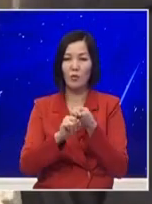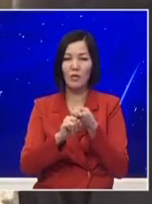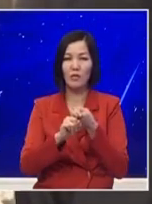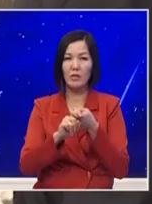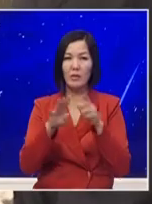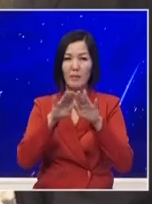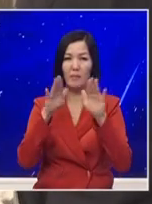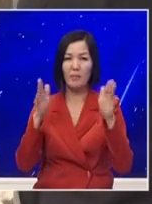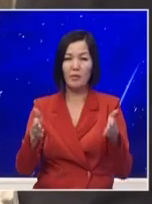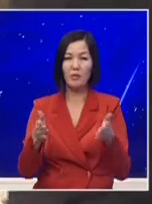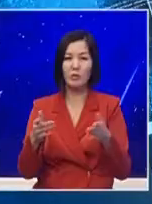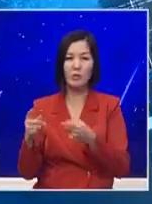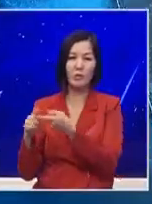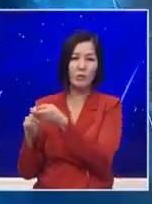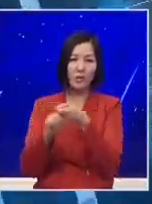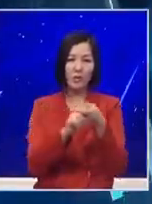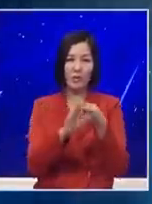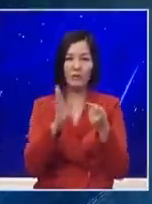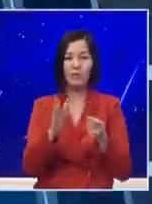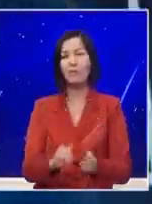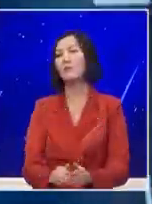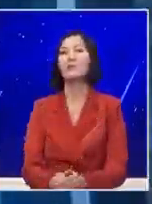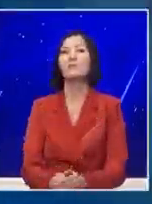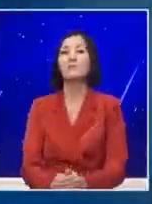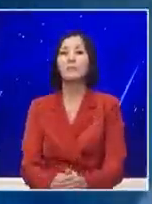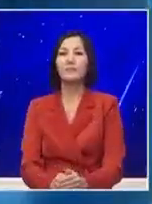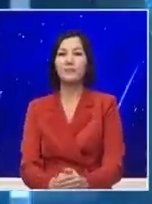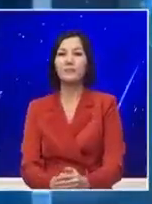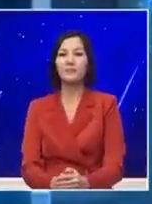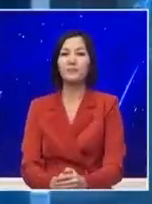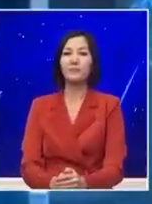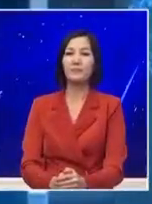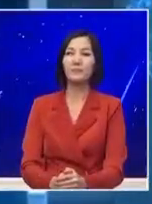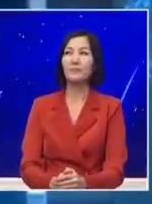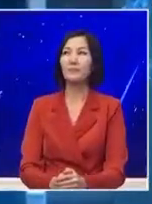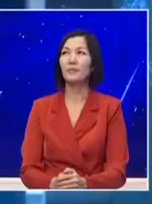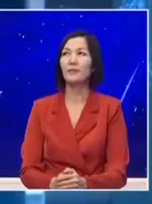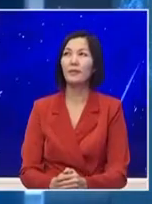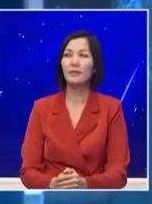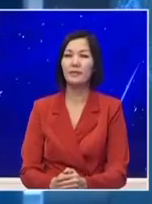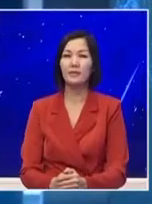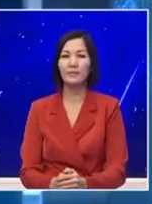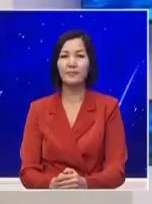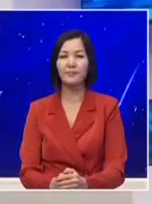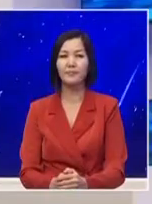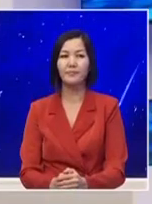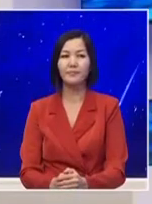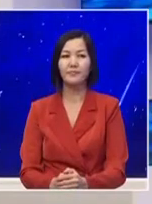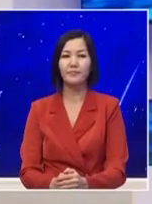жерге жалғасақ па деп отырмыз. Алмат Хамид, Абылай Құттықбай, Жетісу телеарнасы.